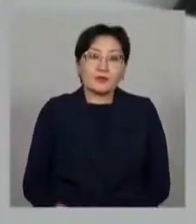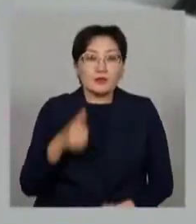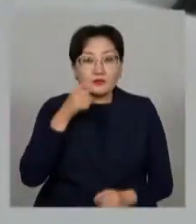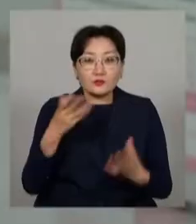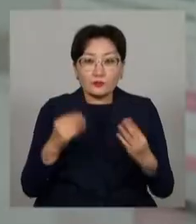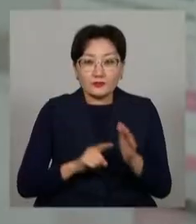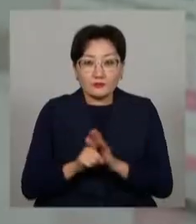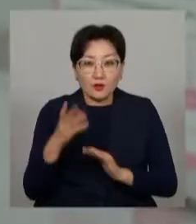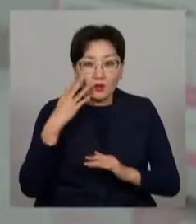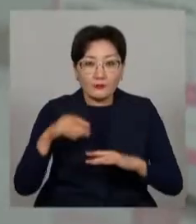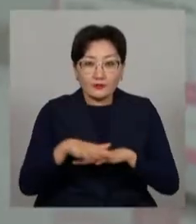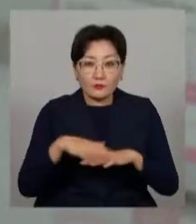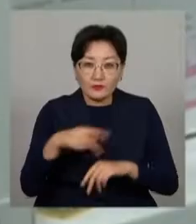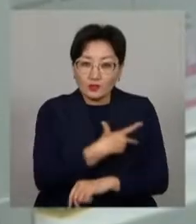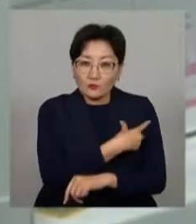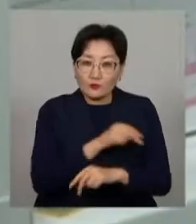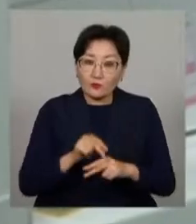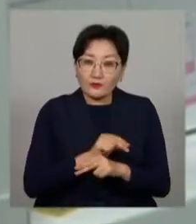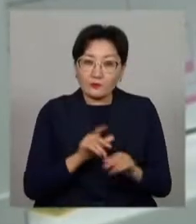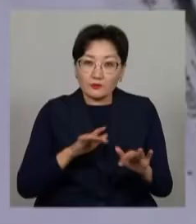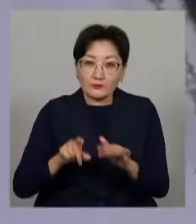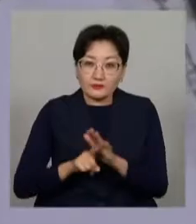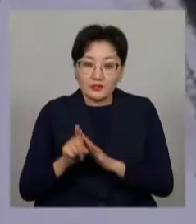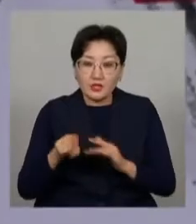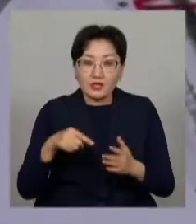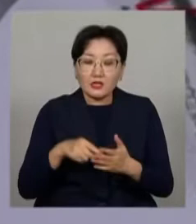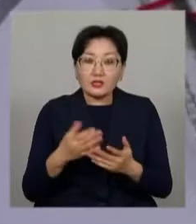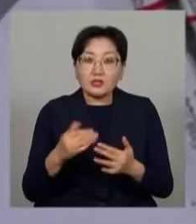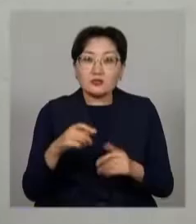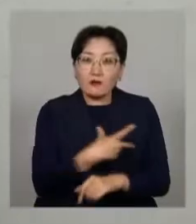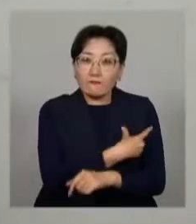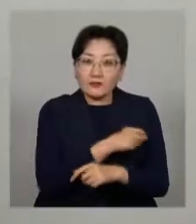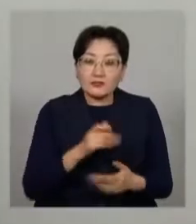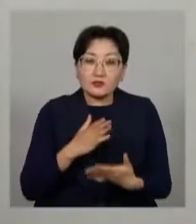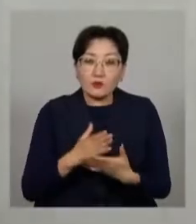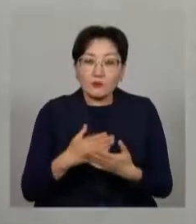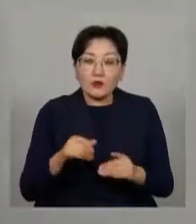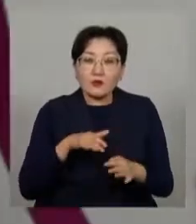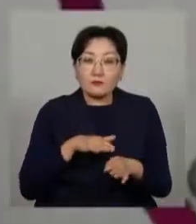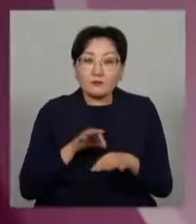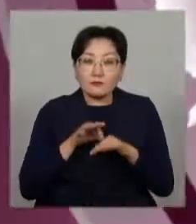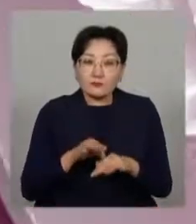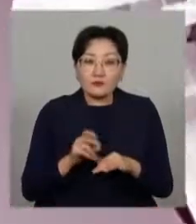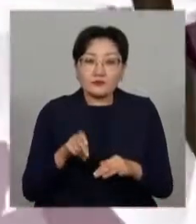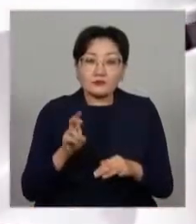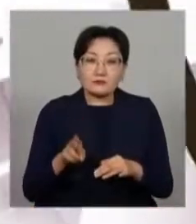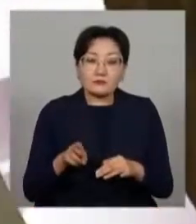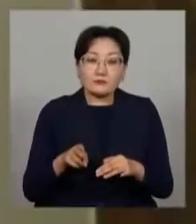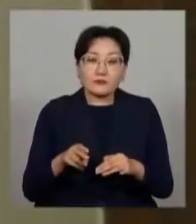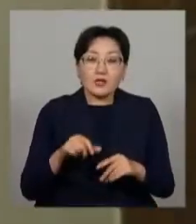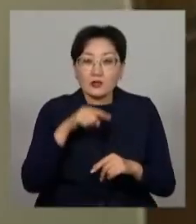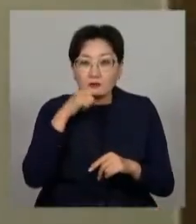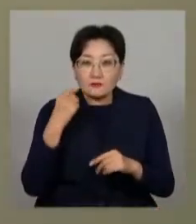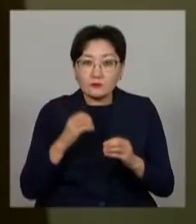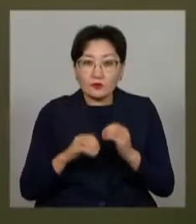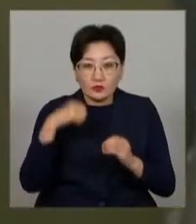Ертеңнен бастап алматылықтарға екпе егу науқаны басталады. Қалаға қанша вакцина келді, оның игерілуі қалай болмақ? Ресейде